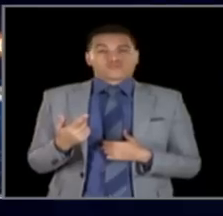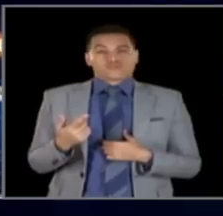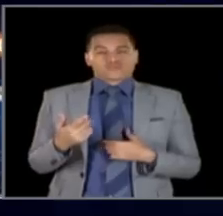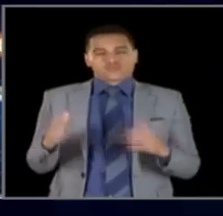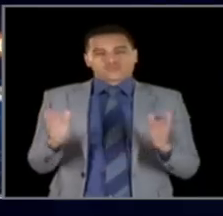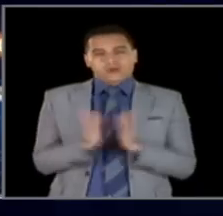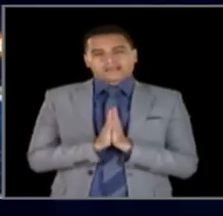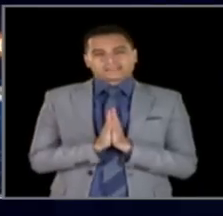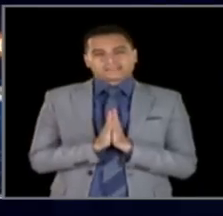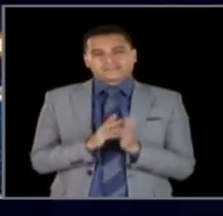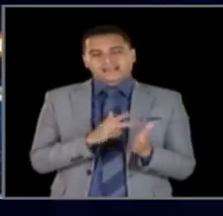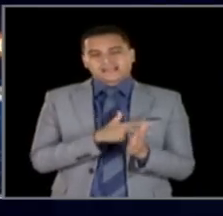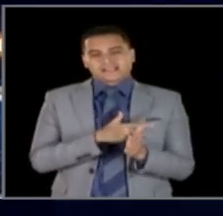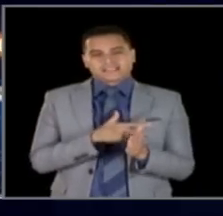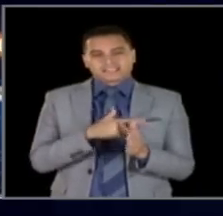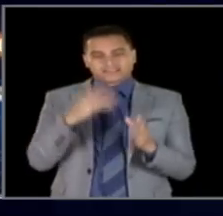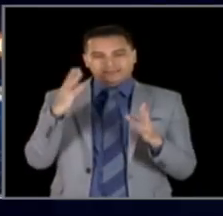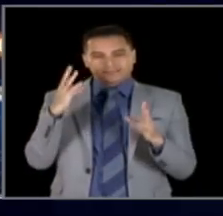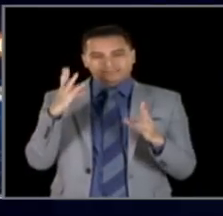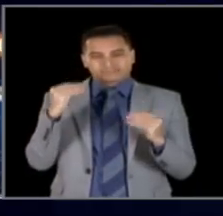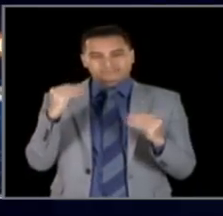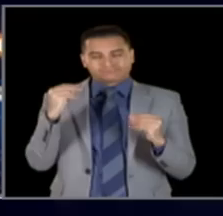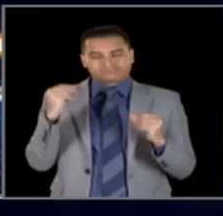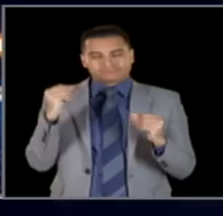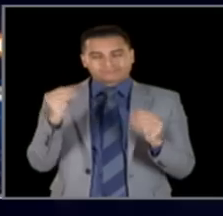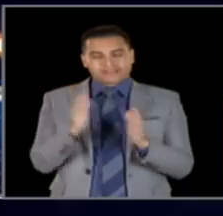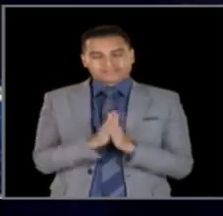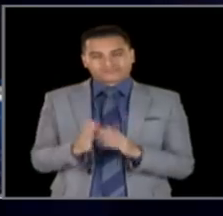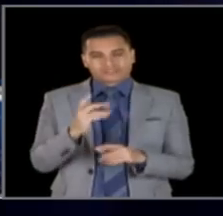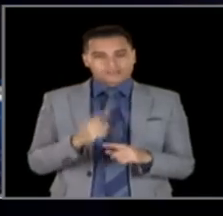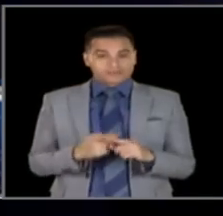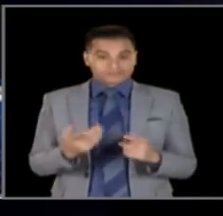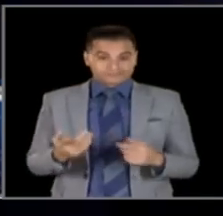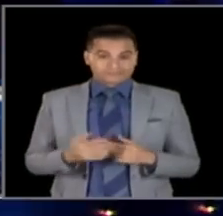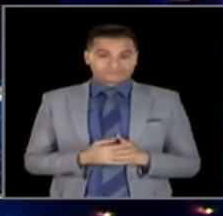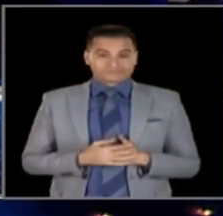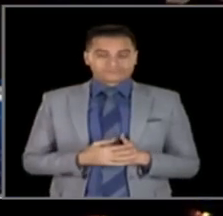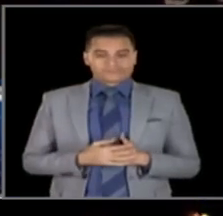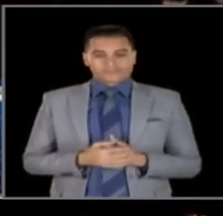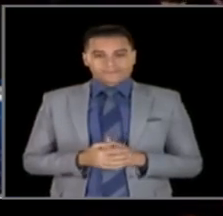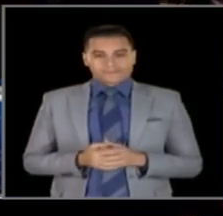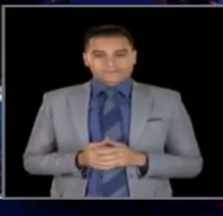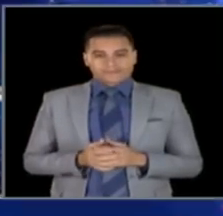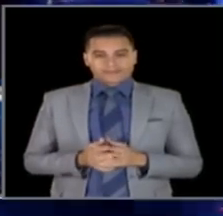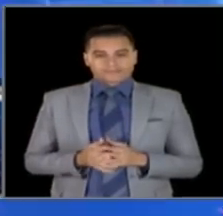للأسف الشديد الاسم طار من محمد شرف. إجابة خاطئة.